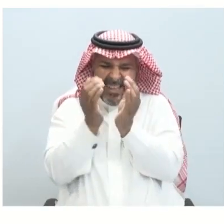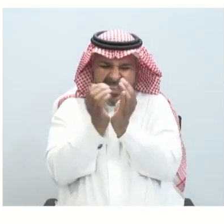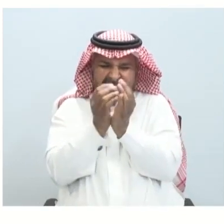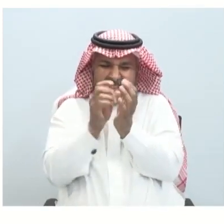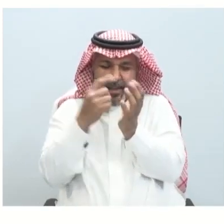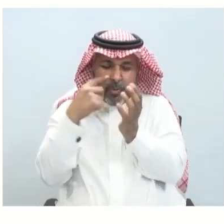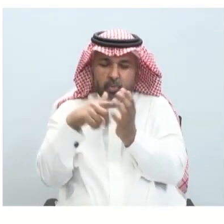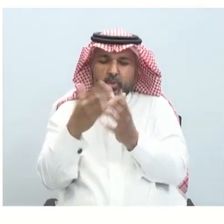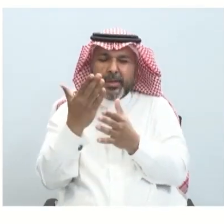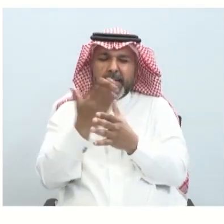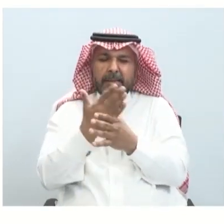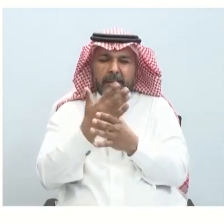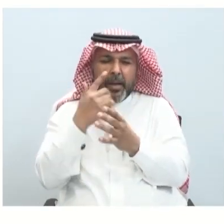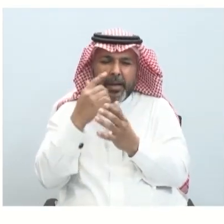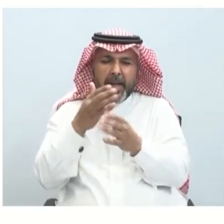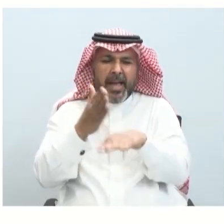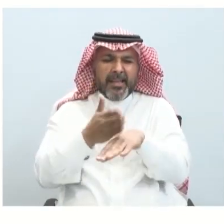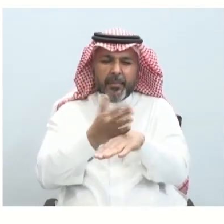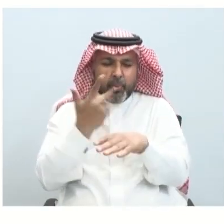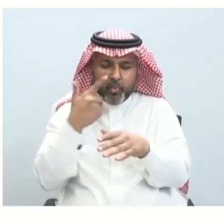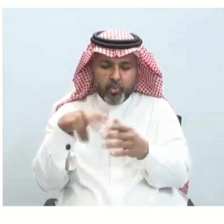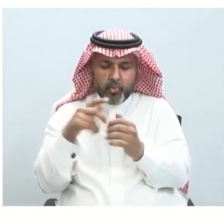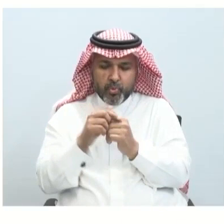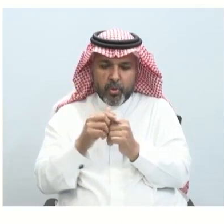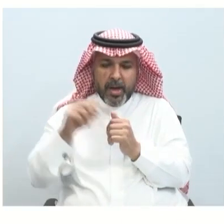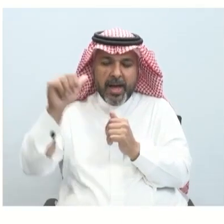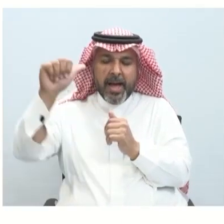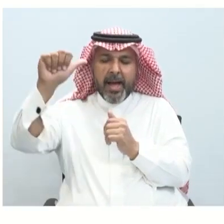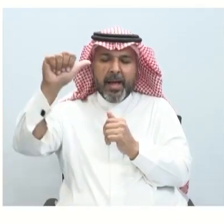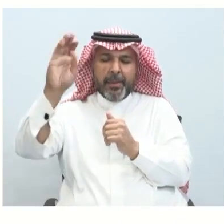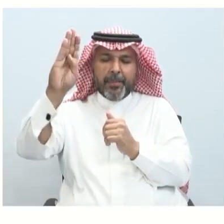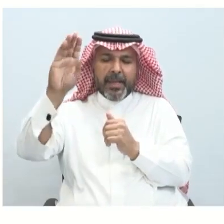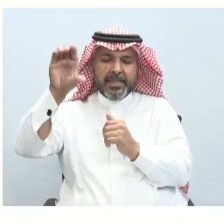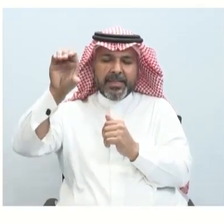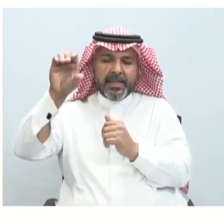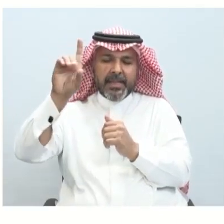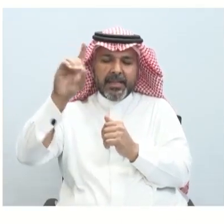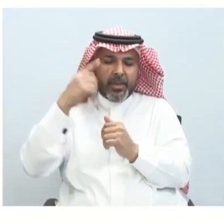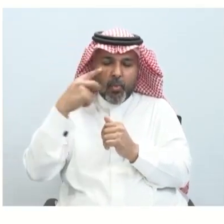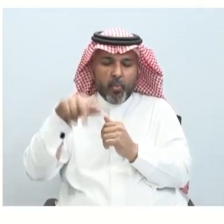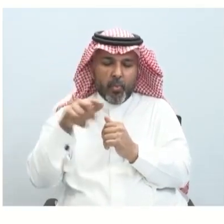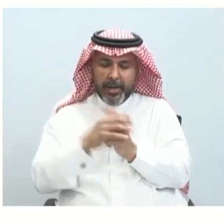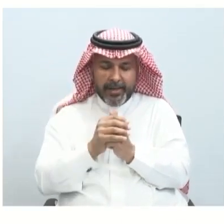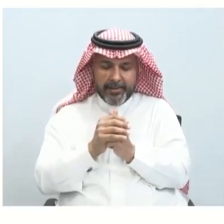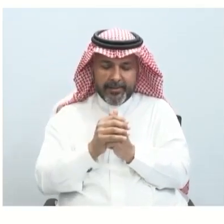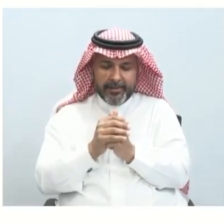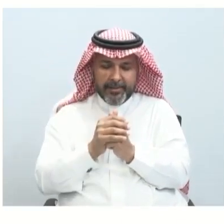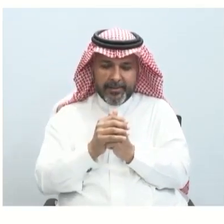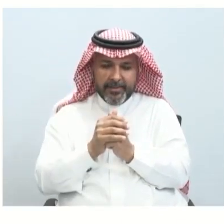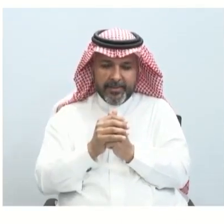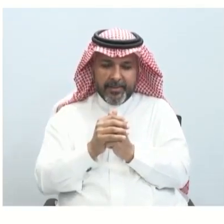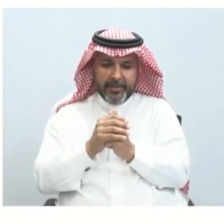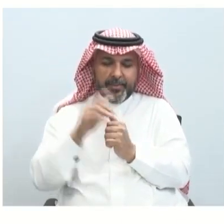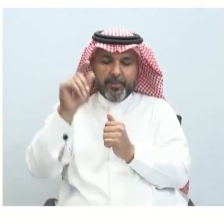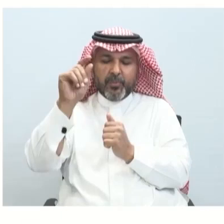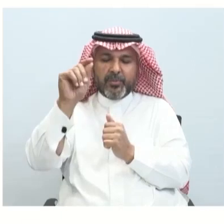داخل الخليه كميه الطاقه تنتجها الخليه انتشار البروتينات خلال الخلايا معدل بناء البروتينات في الخليه مثل ما